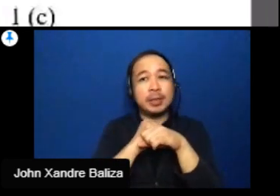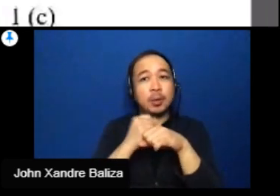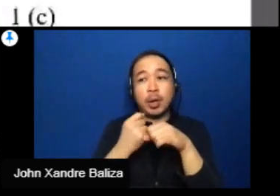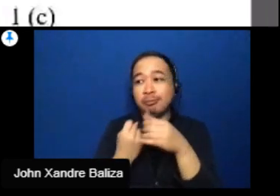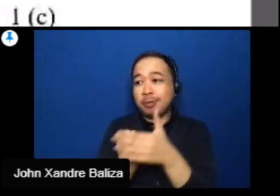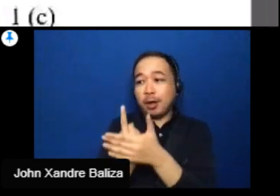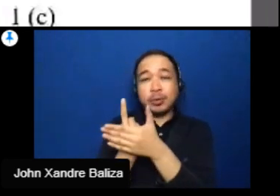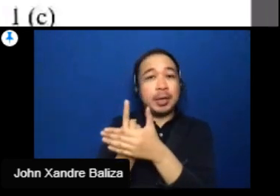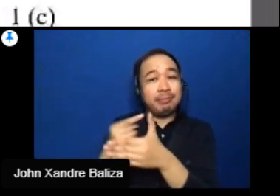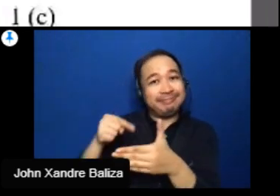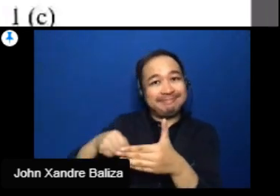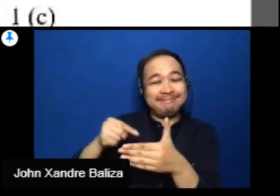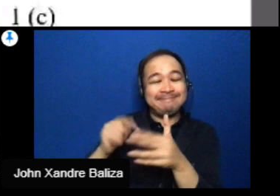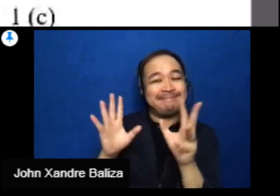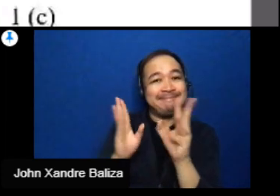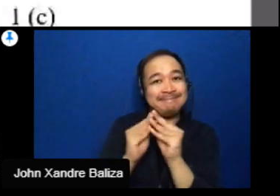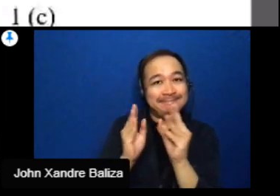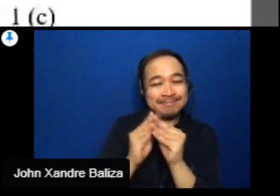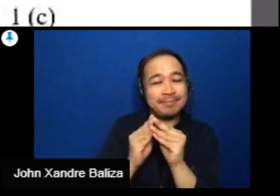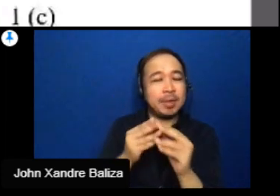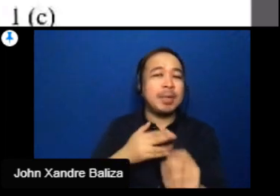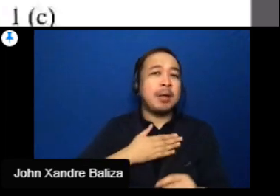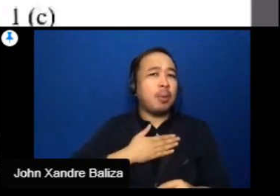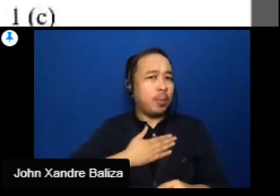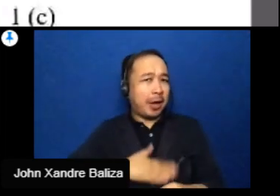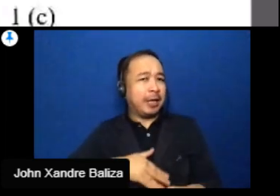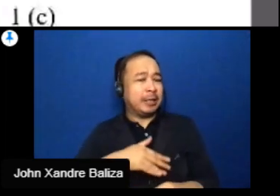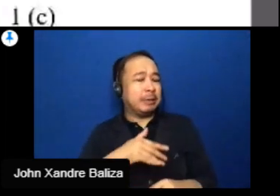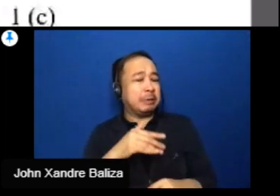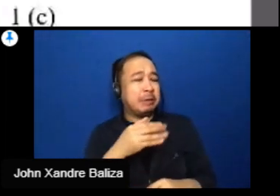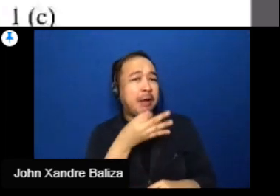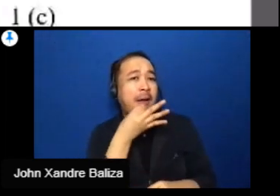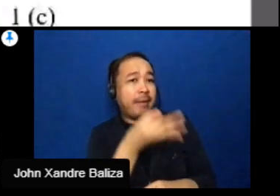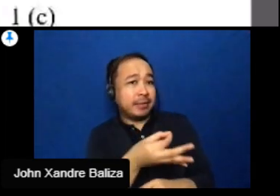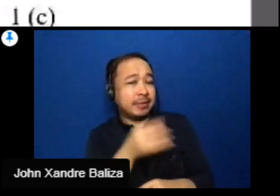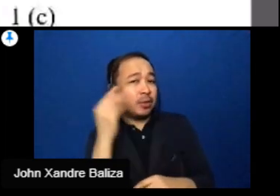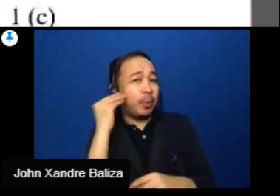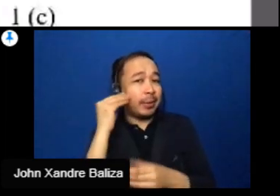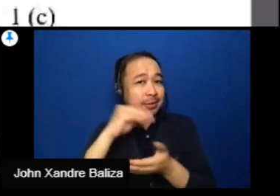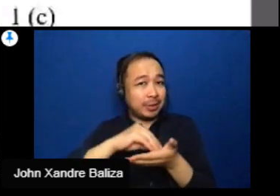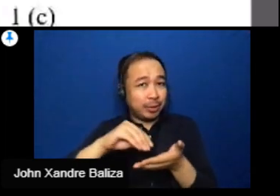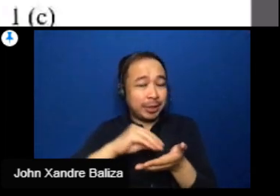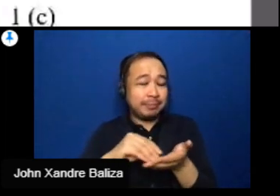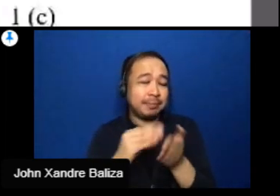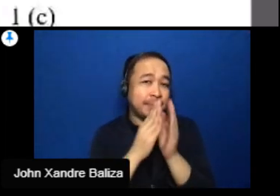Мог бы я попросить секретариат вывести на экран эту формулировку?